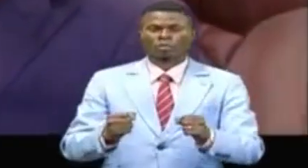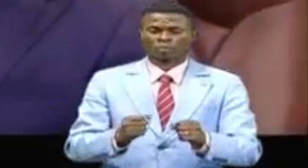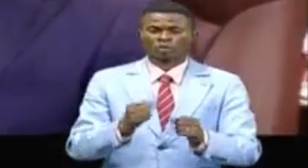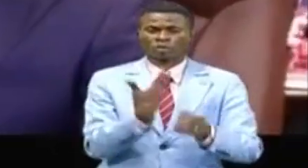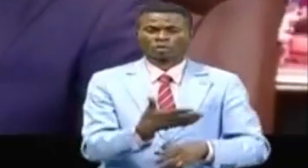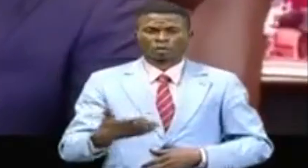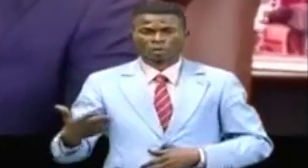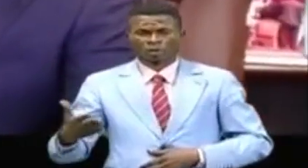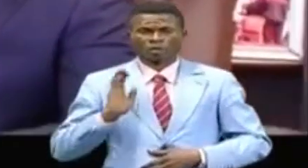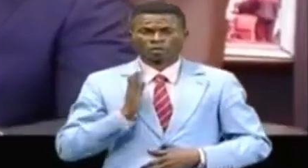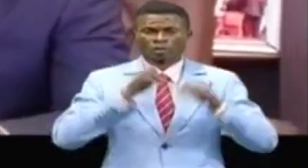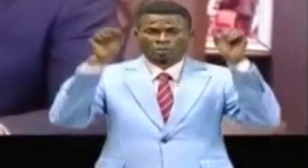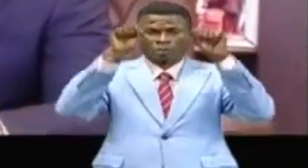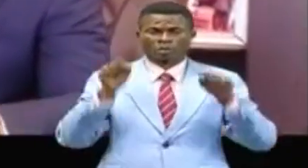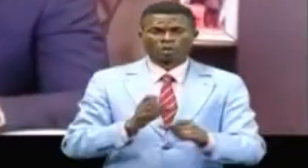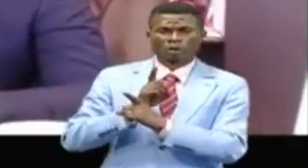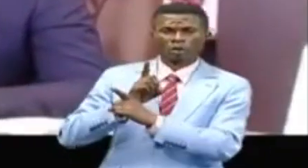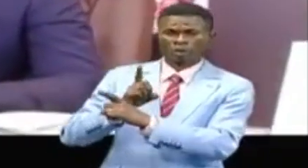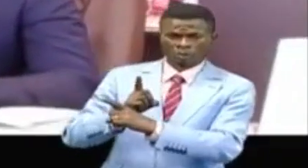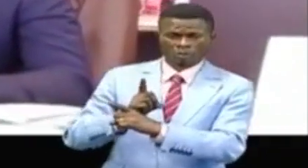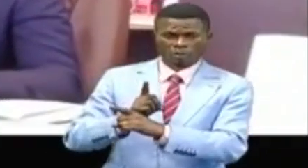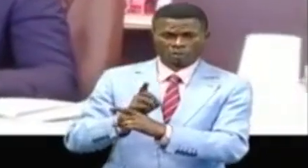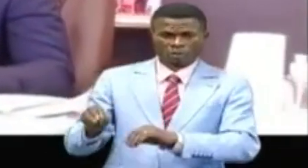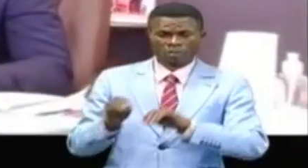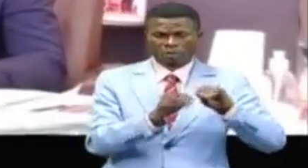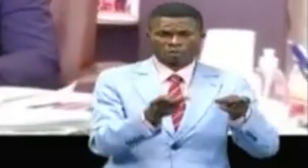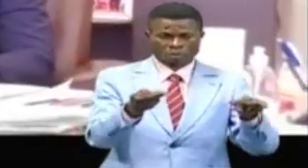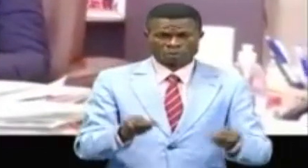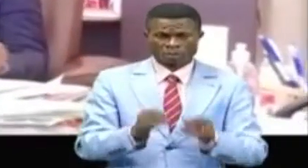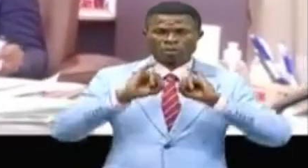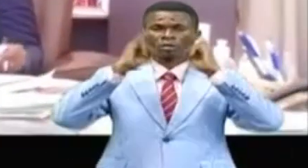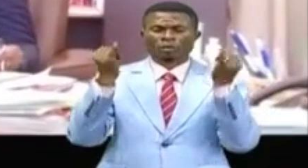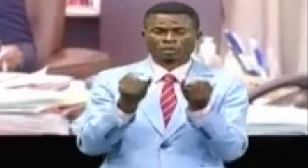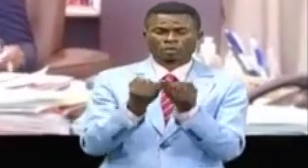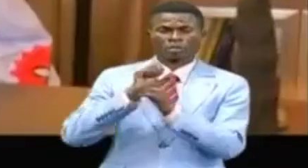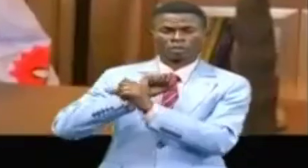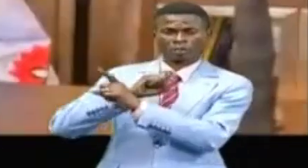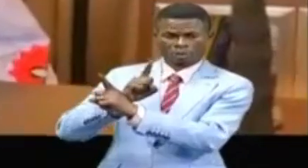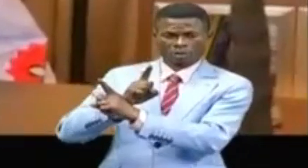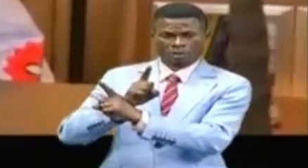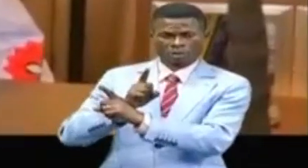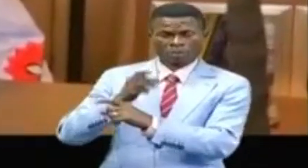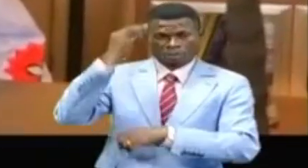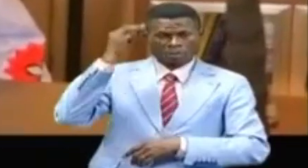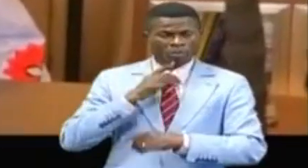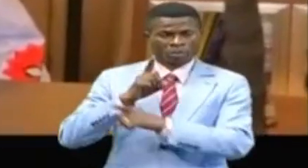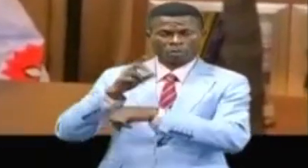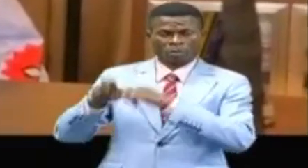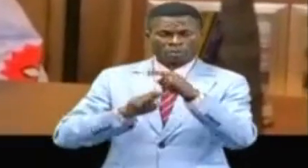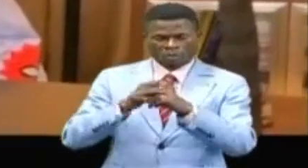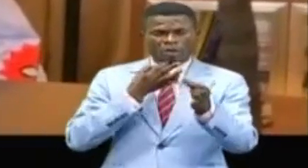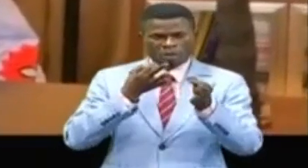logistique de notre système de défense par la mise en place d'une industrie de défense, le ministre de la Défense nationale a